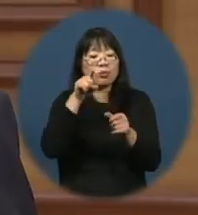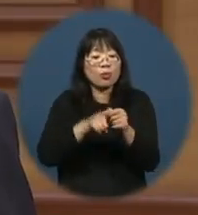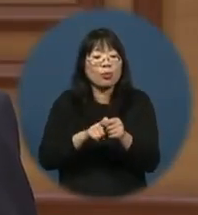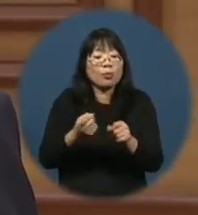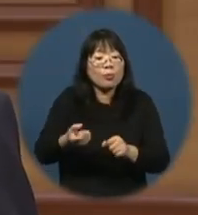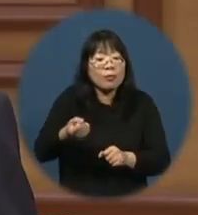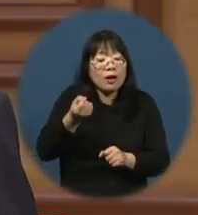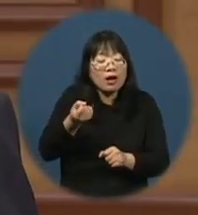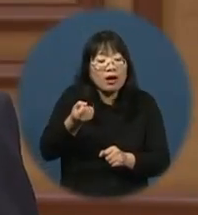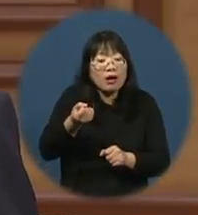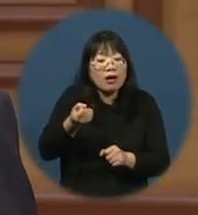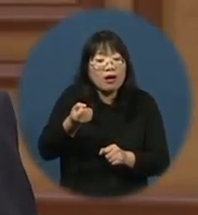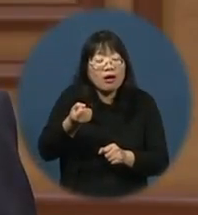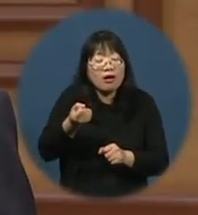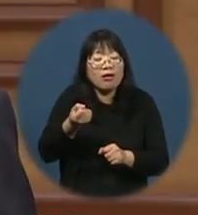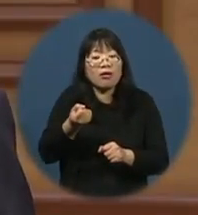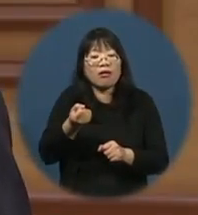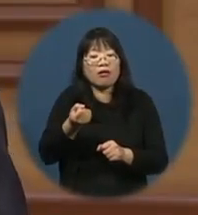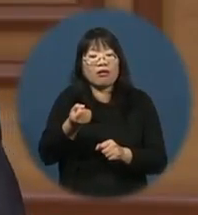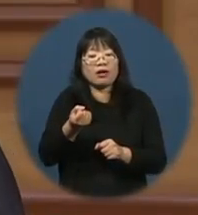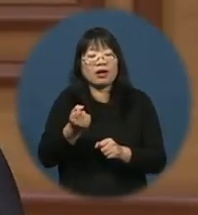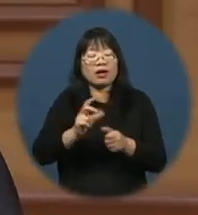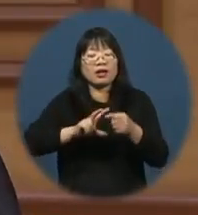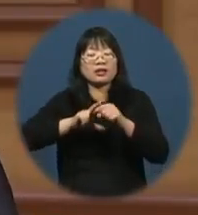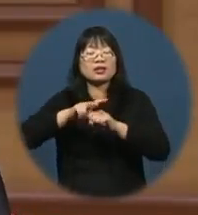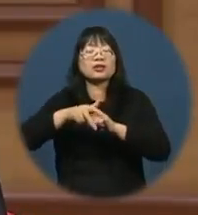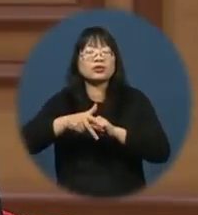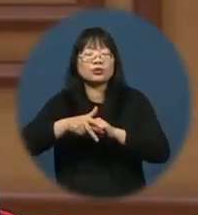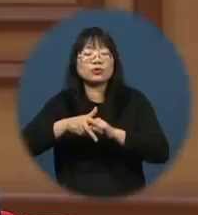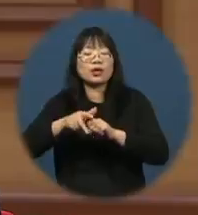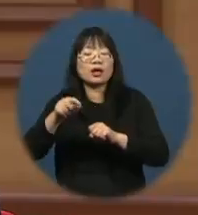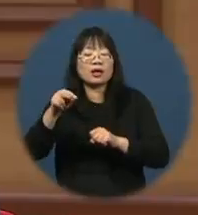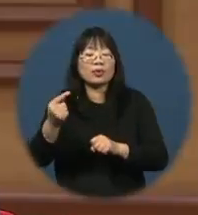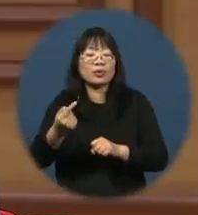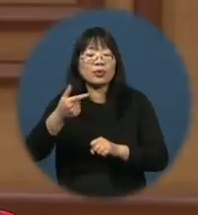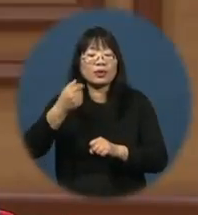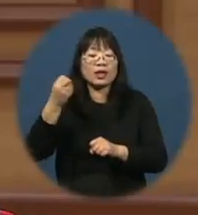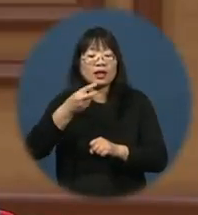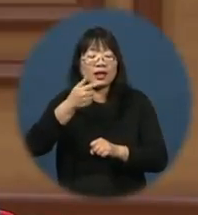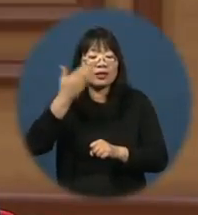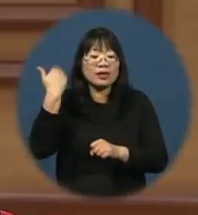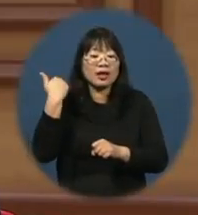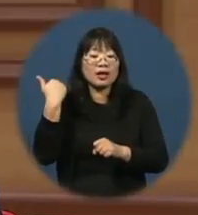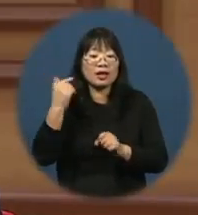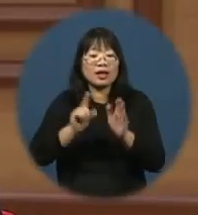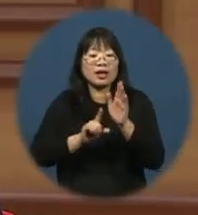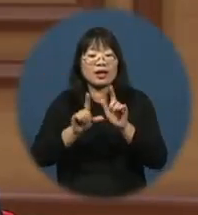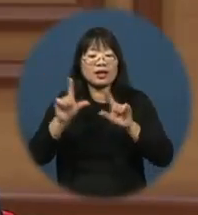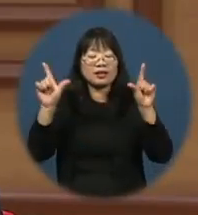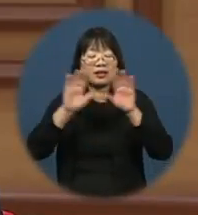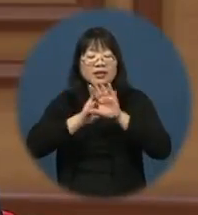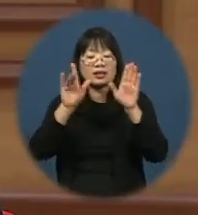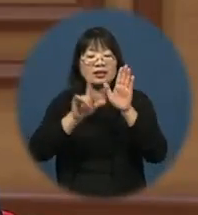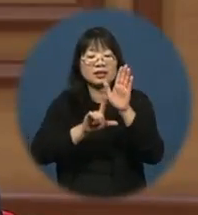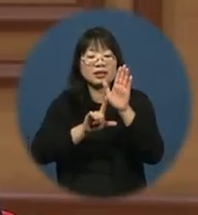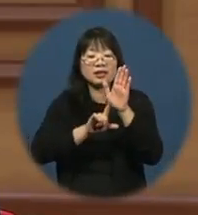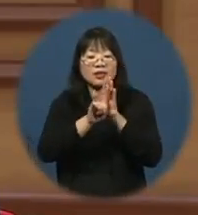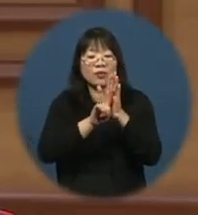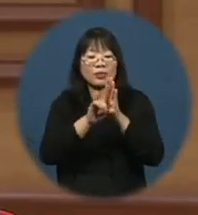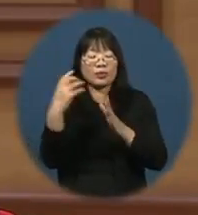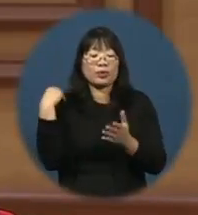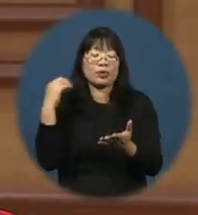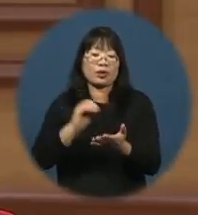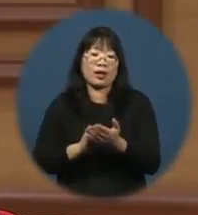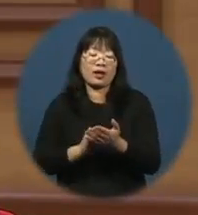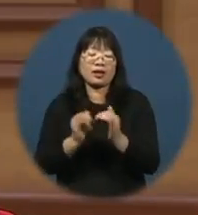때 그나마 네. 그래도 지구가 다시 옛날의 기온으로 돌아올 수 있는 그나마